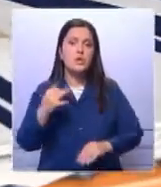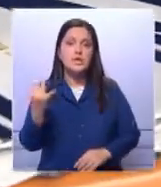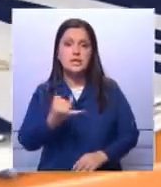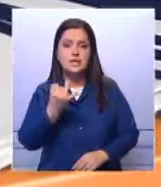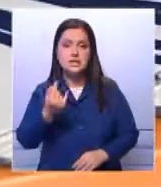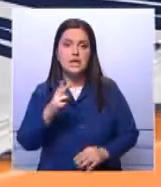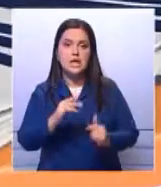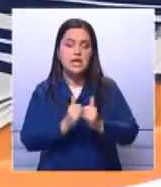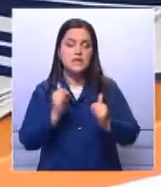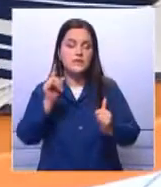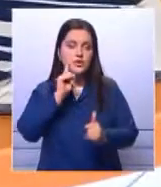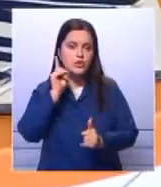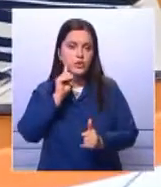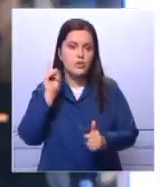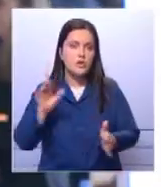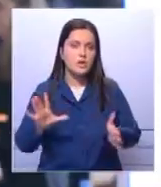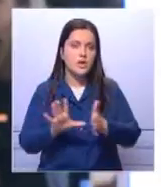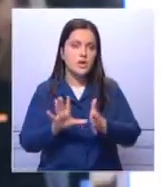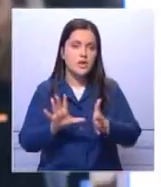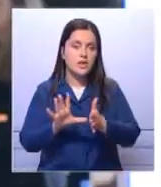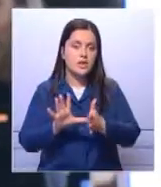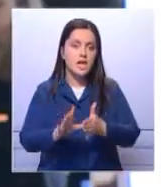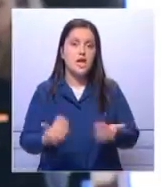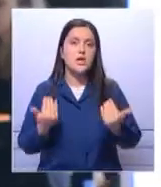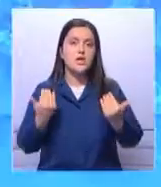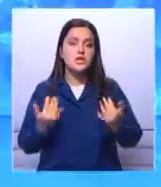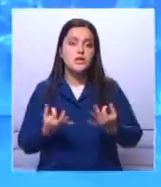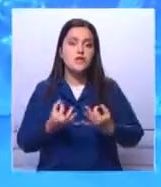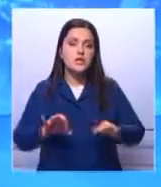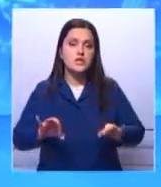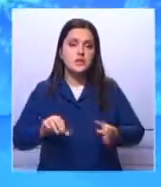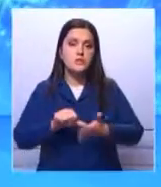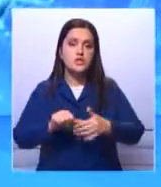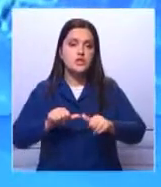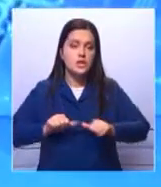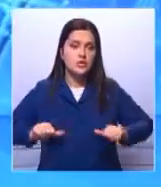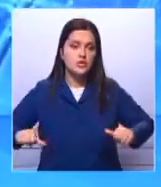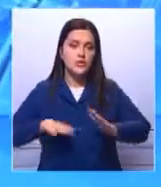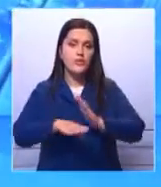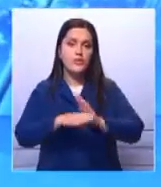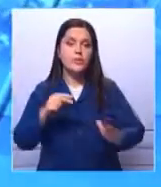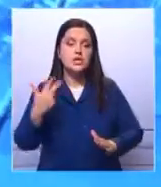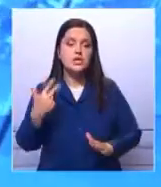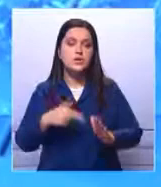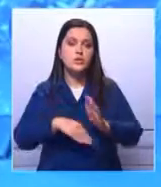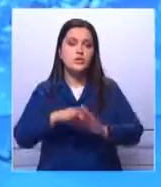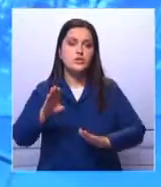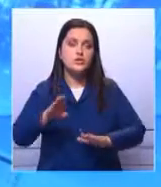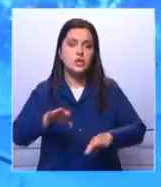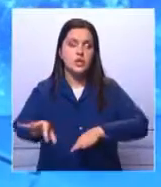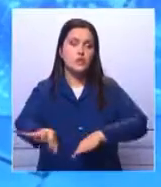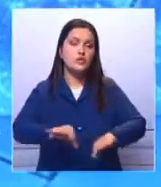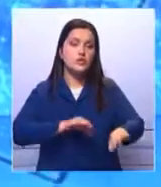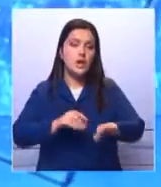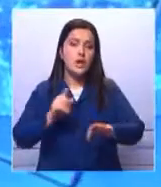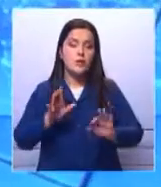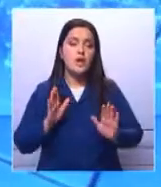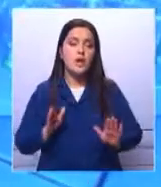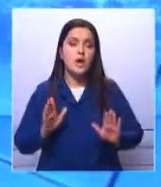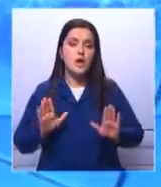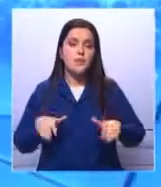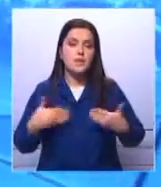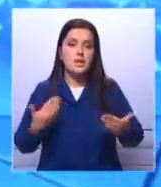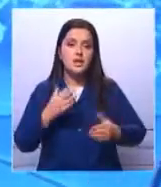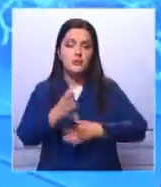все, что представляет большой интерес для развития зеленой энергетики. Сегодня независимые члены жюри выберут из сотни 30 лучших